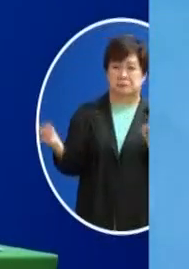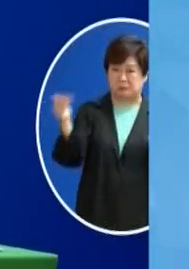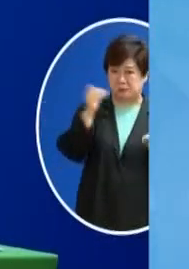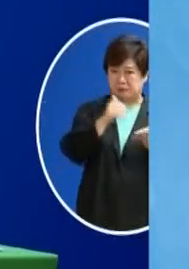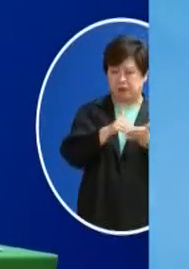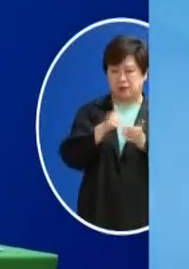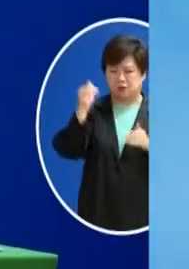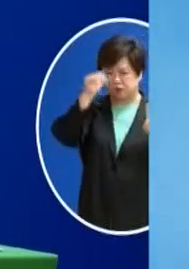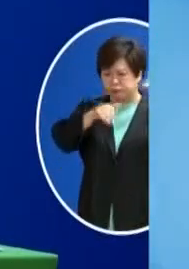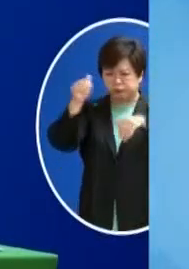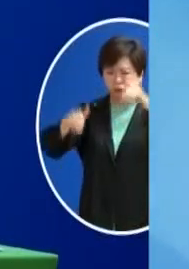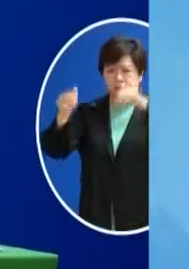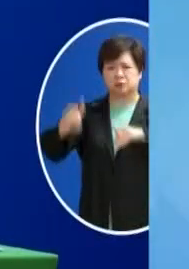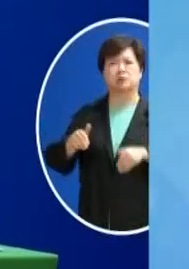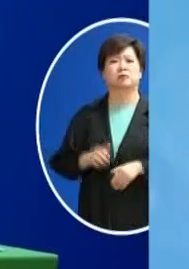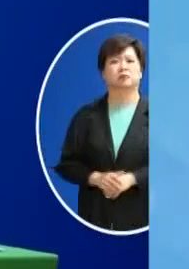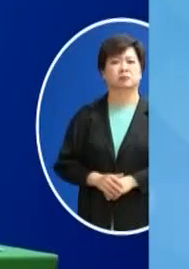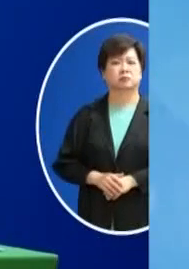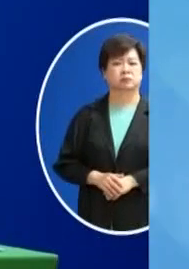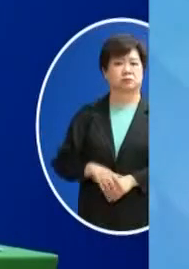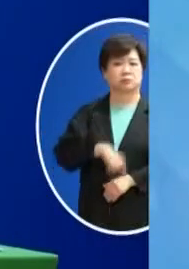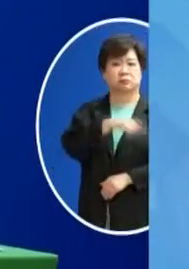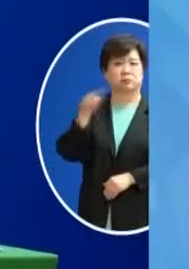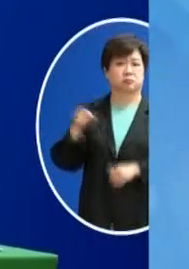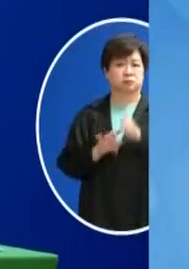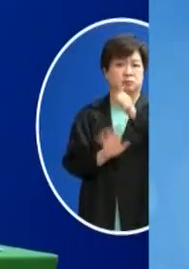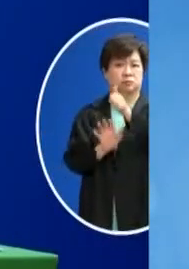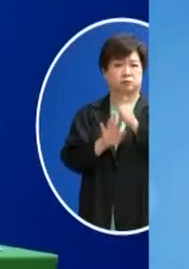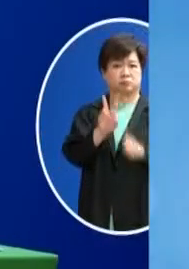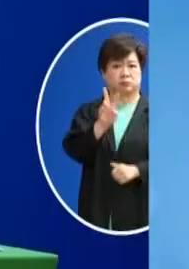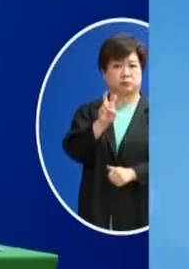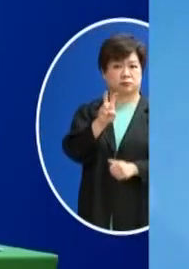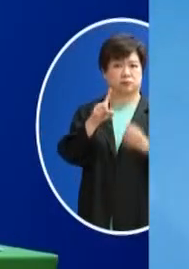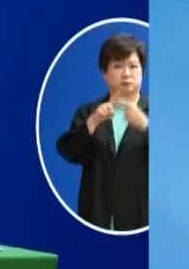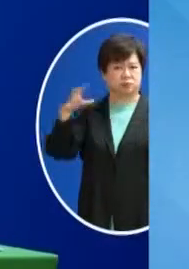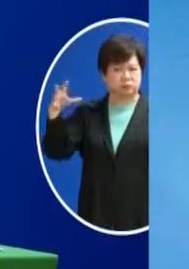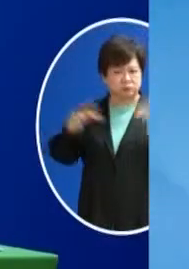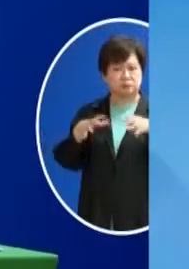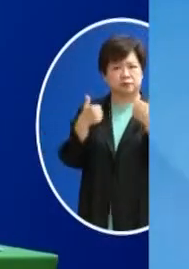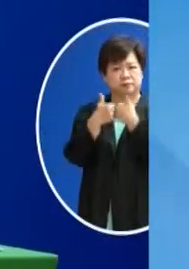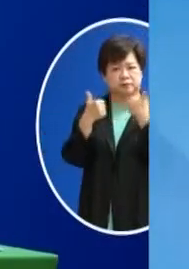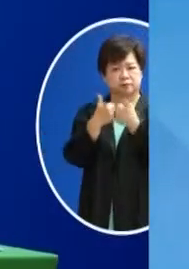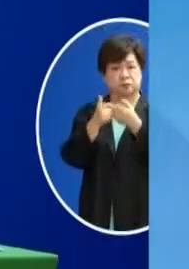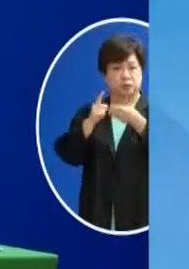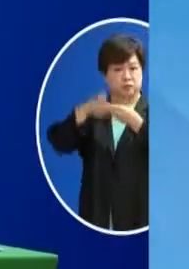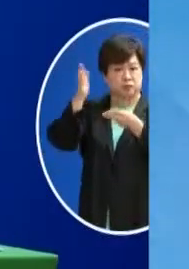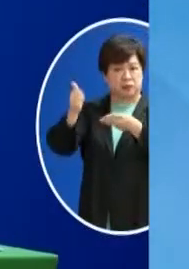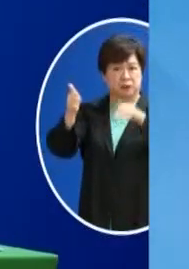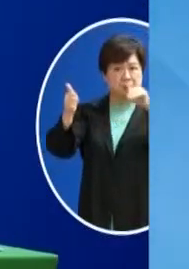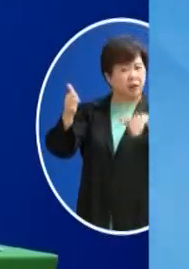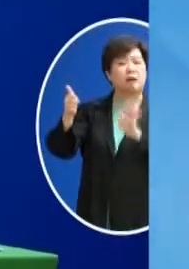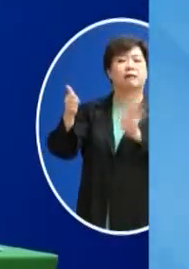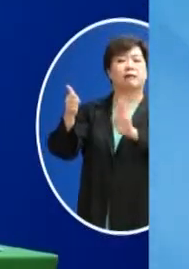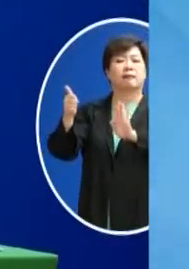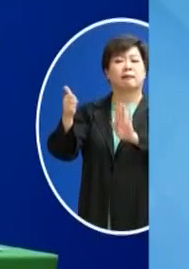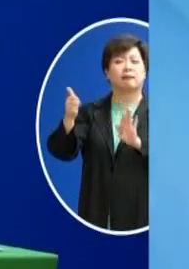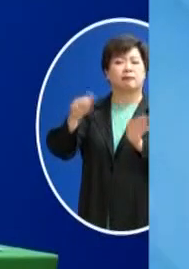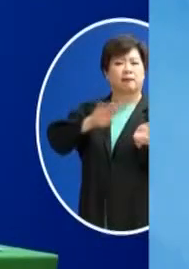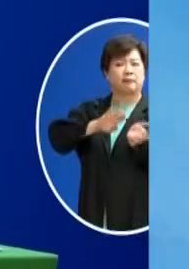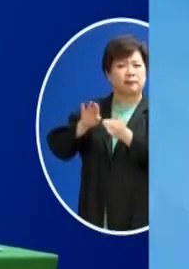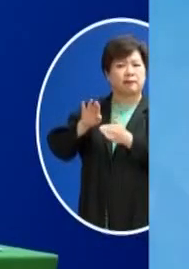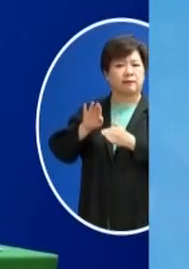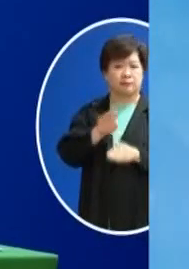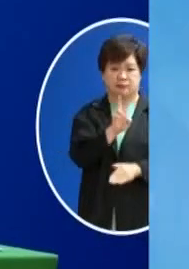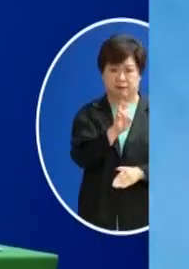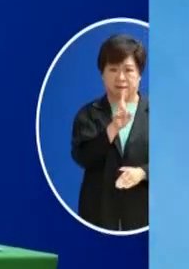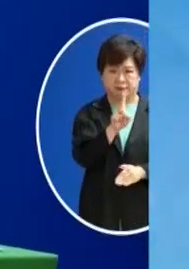最后的一个投票的结果就是我们一共有22位的专家出席，主席没有参与投票。那